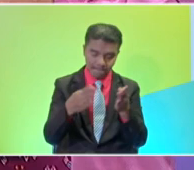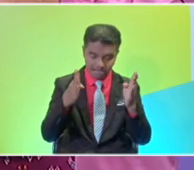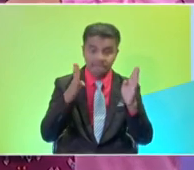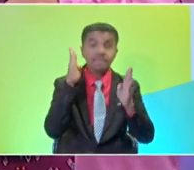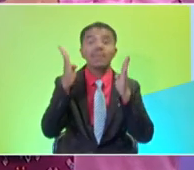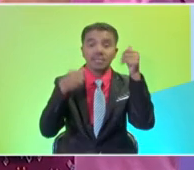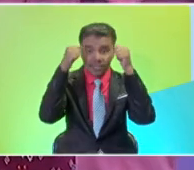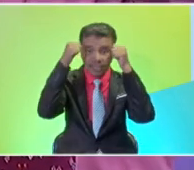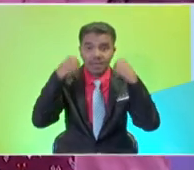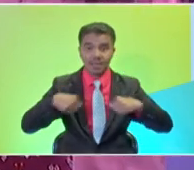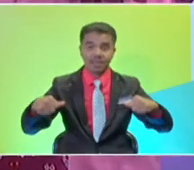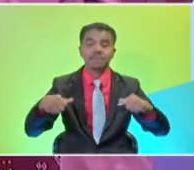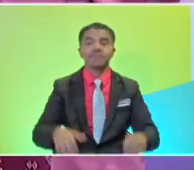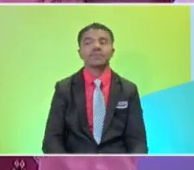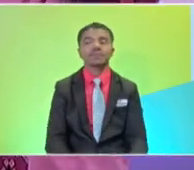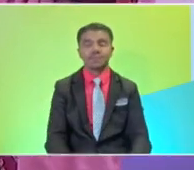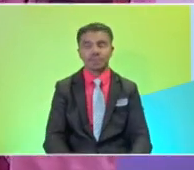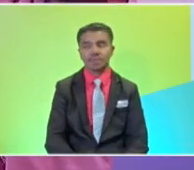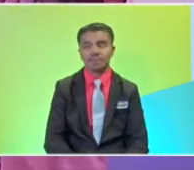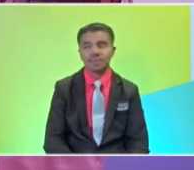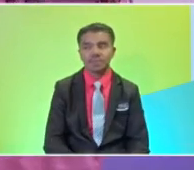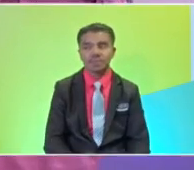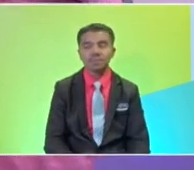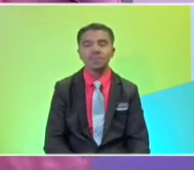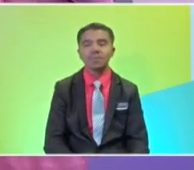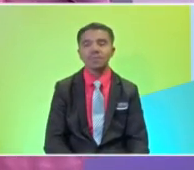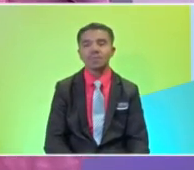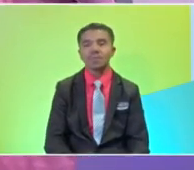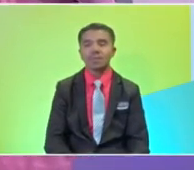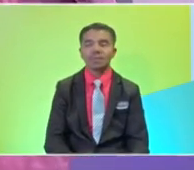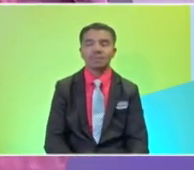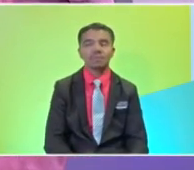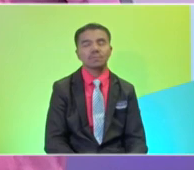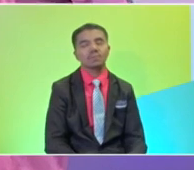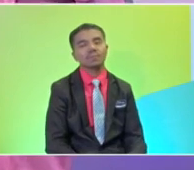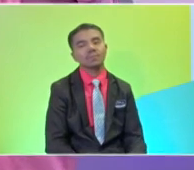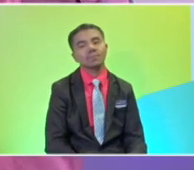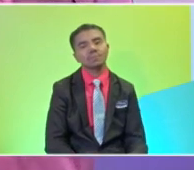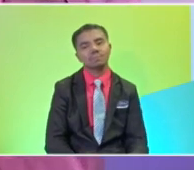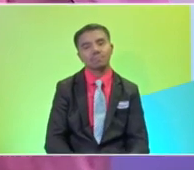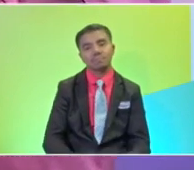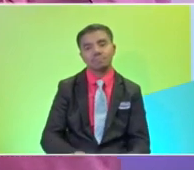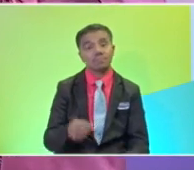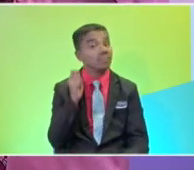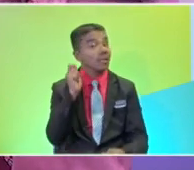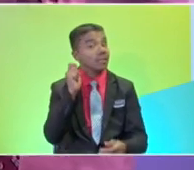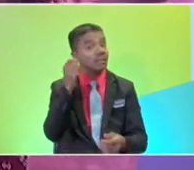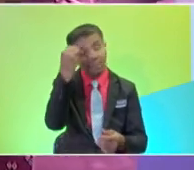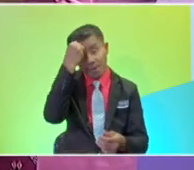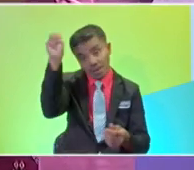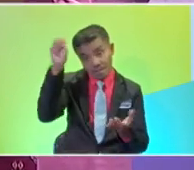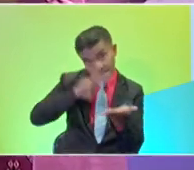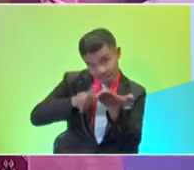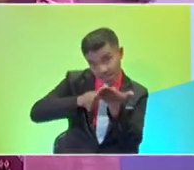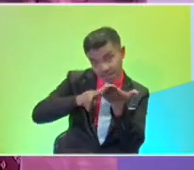k Aiman kita akan tengok juga hari ini bagaimana kita nak meletapkan standard prestasi kemahiran menulis maharatul kitabah dalam